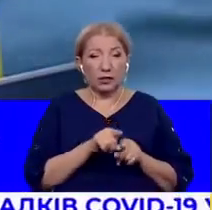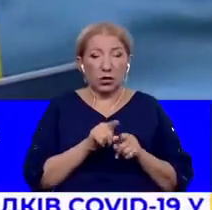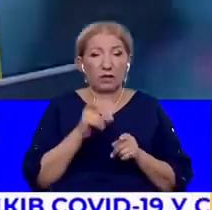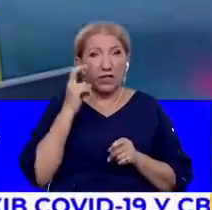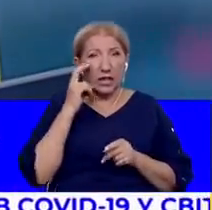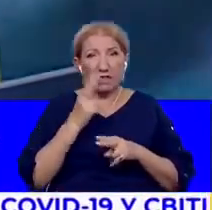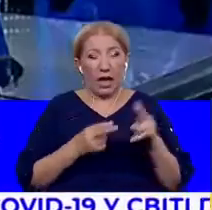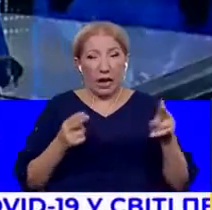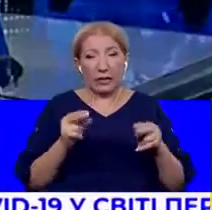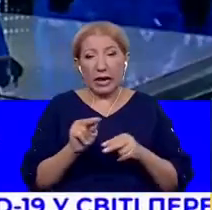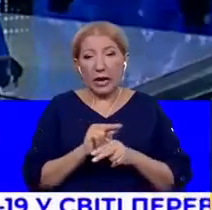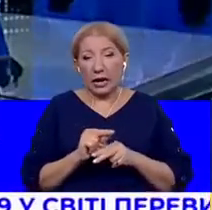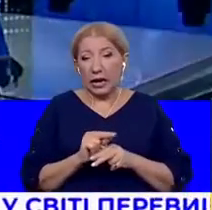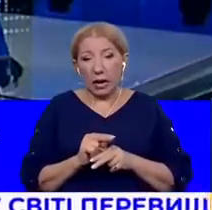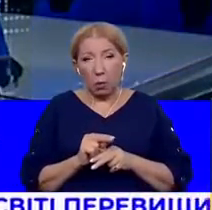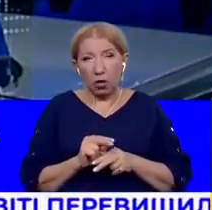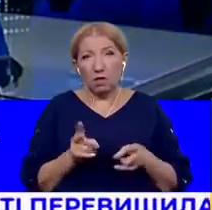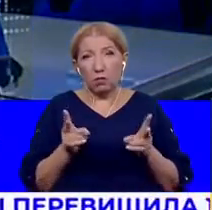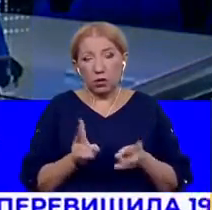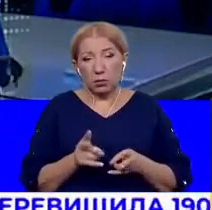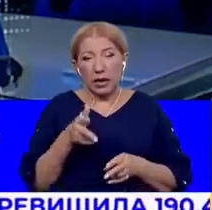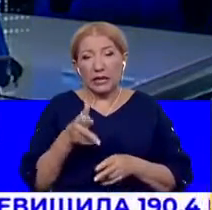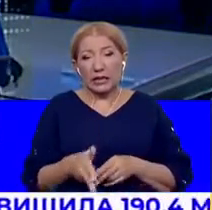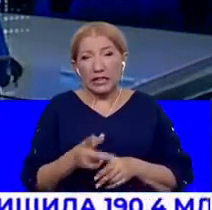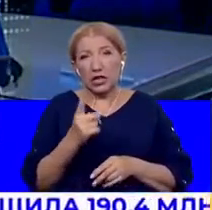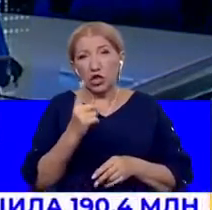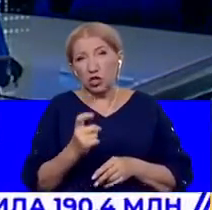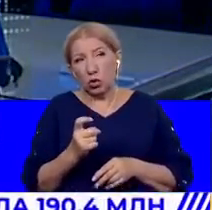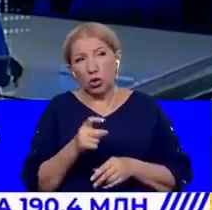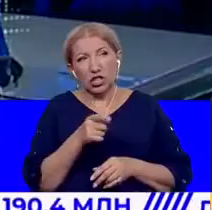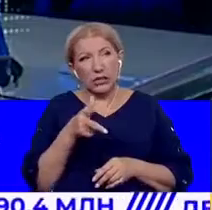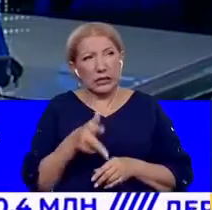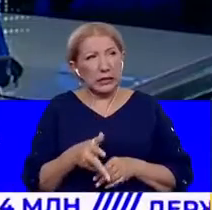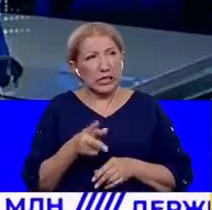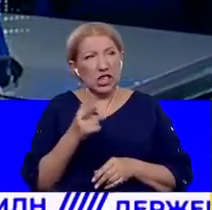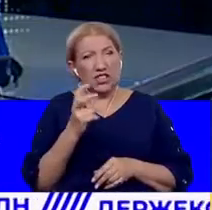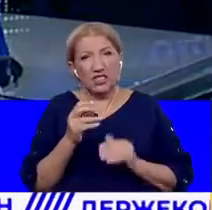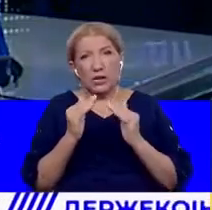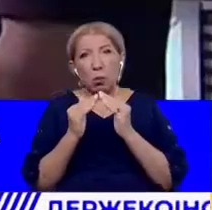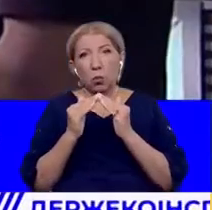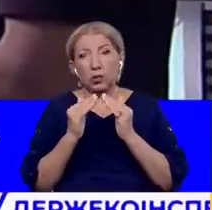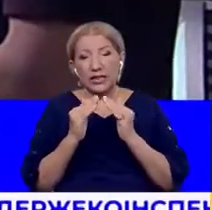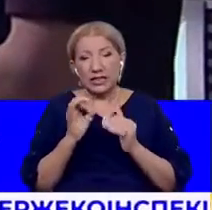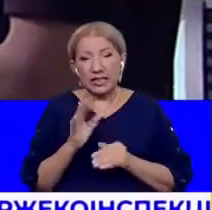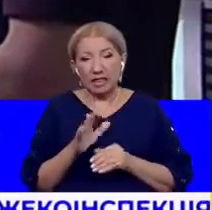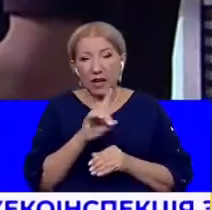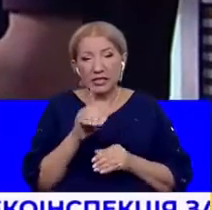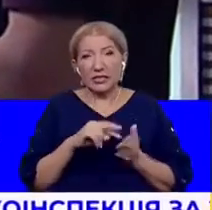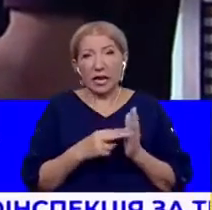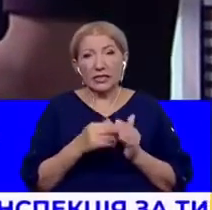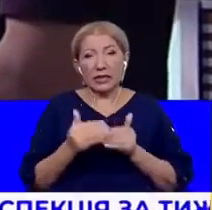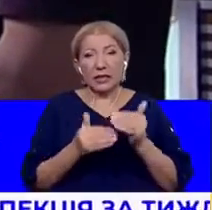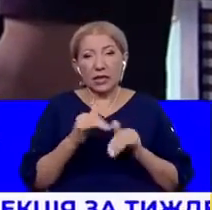Києві радикальних ремонтів потребують 3100 чи 3200 будинків за